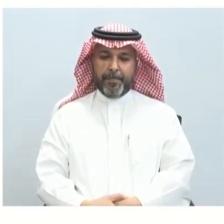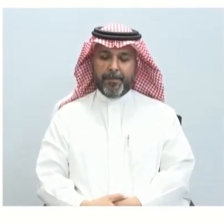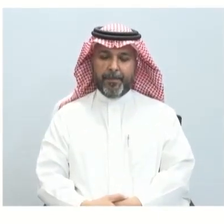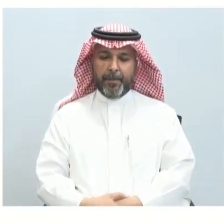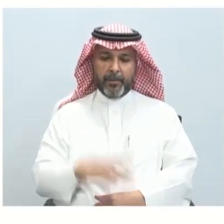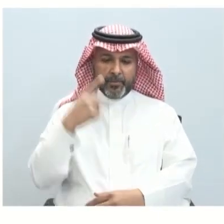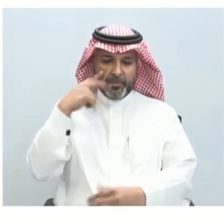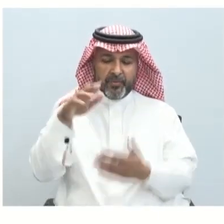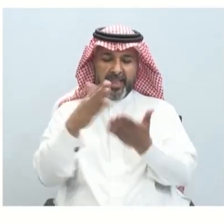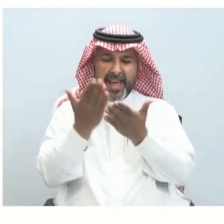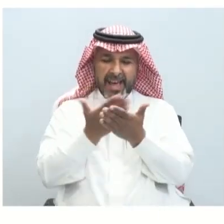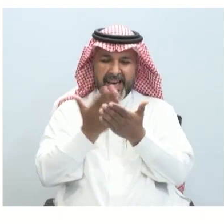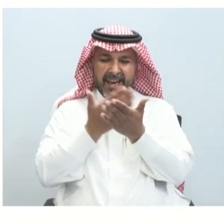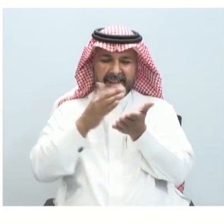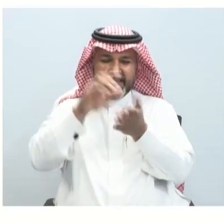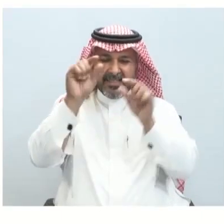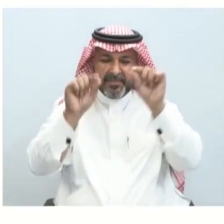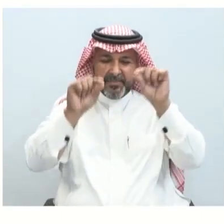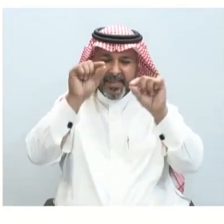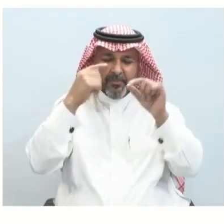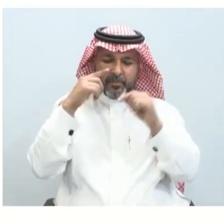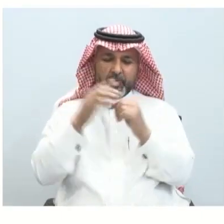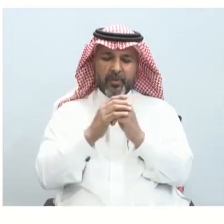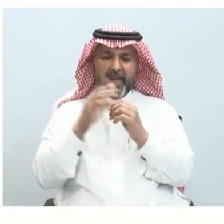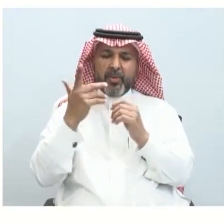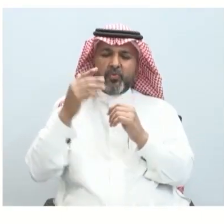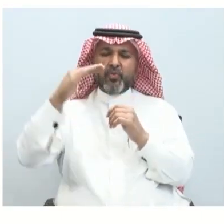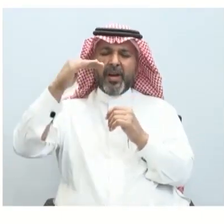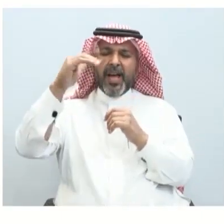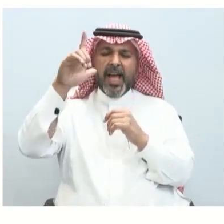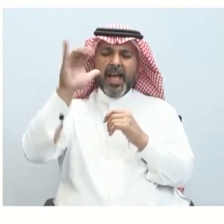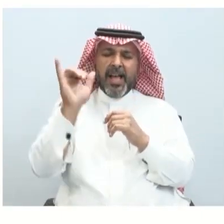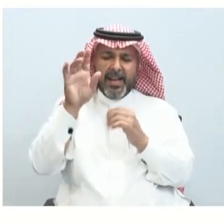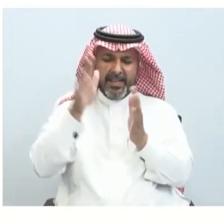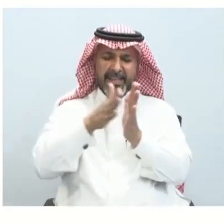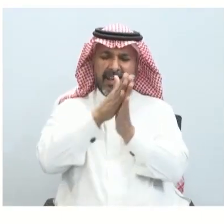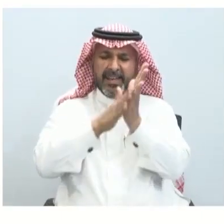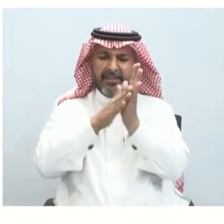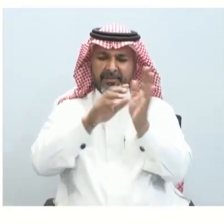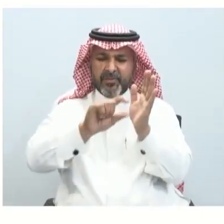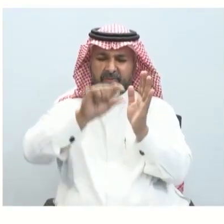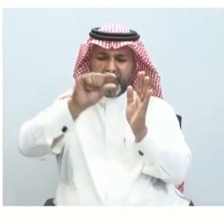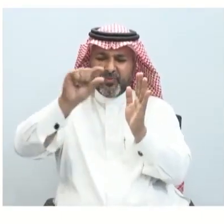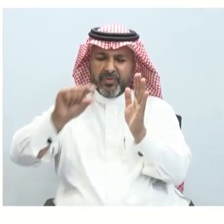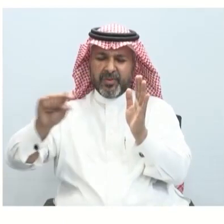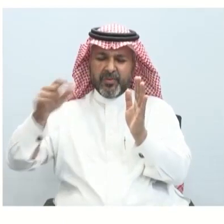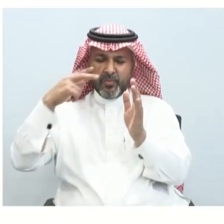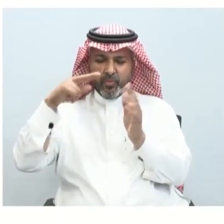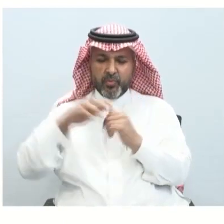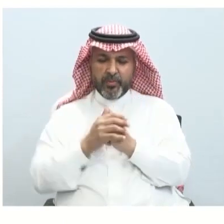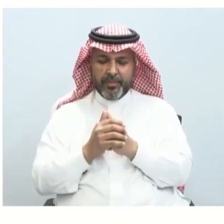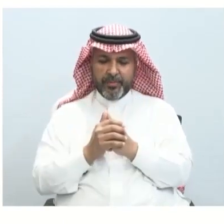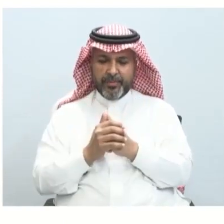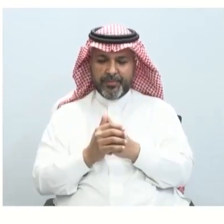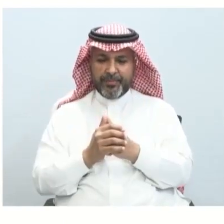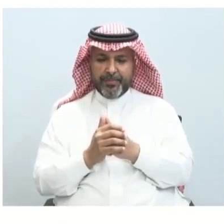خليه يبين الرسم البياني الاتي خليه تمر بدورتها الخاصه استخدم الرسم البياني للاجابه عن السؤالين 20